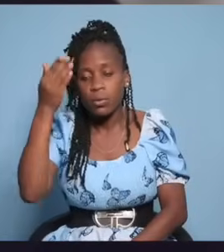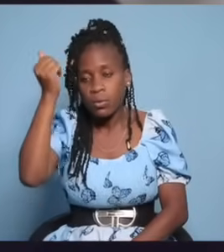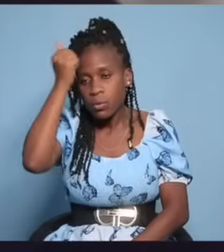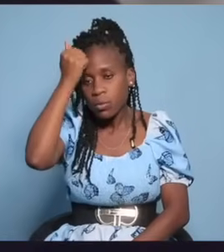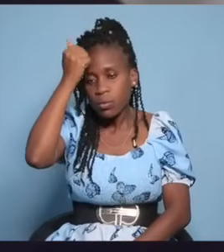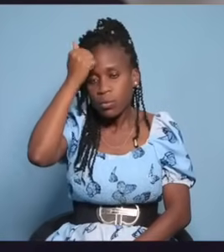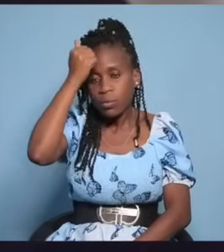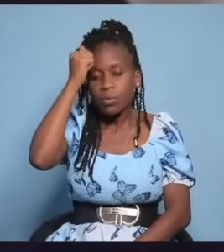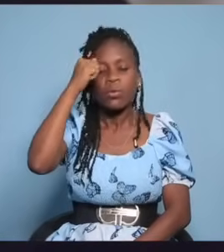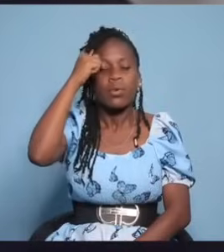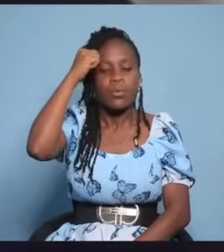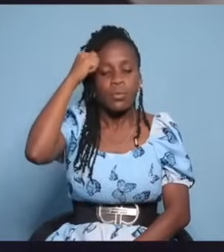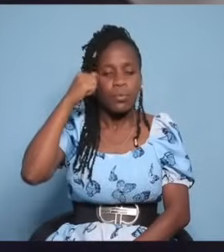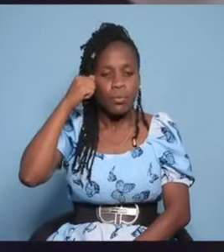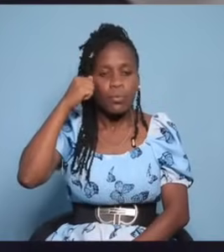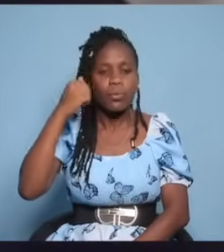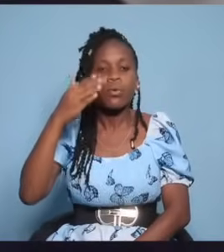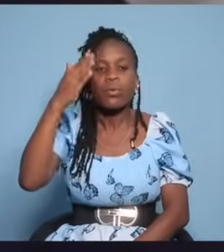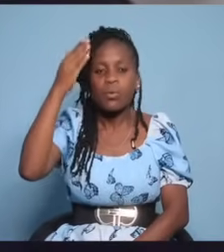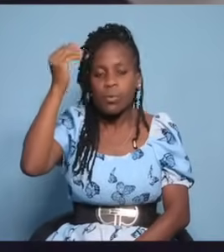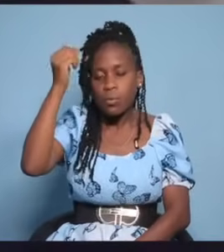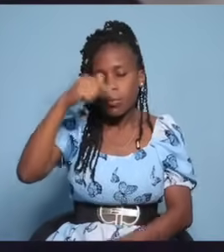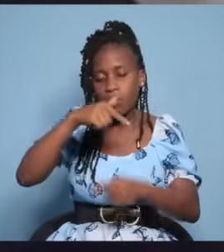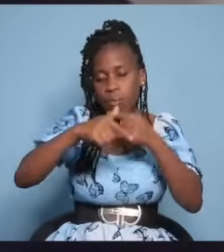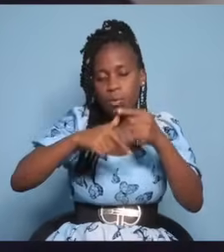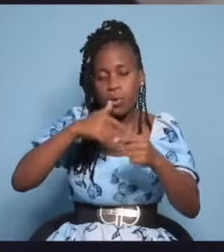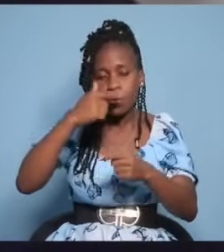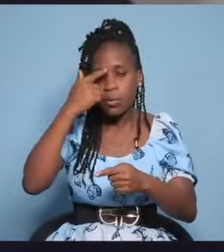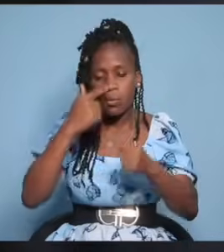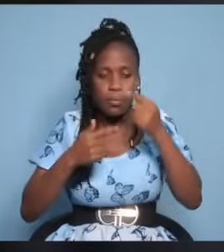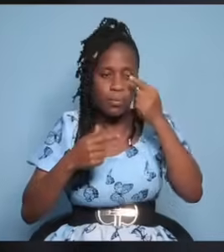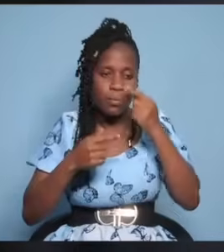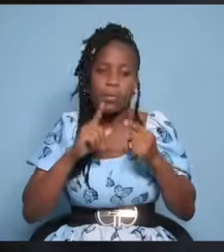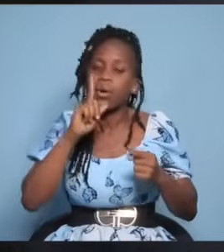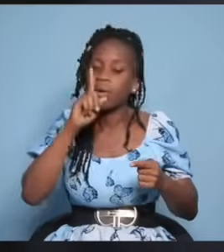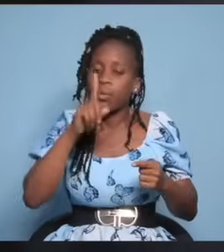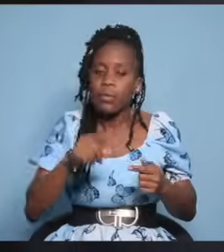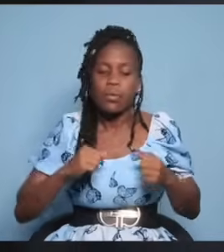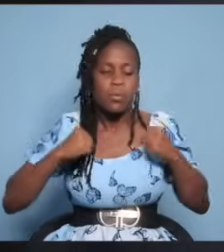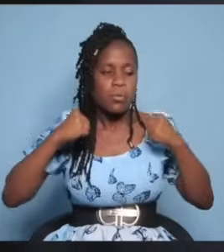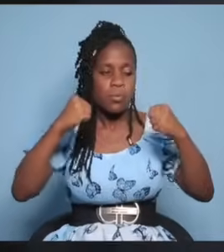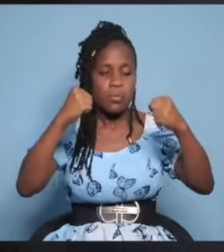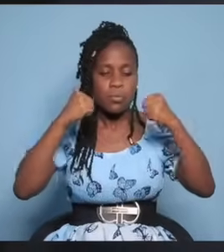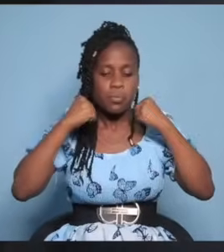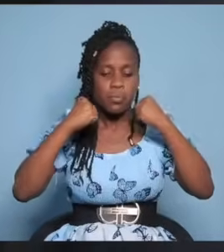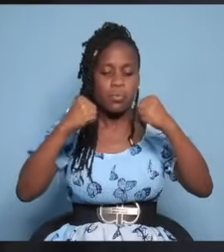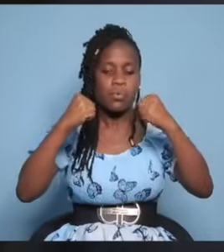Demebia katika siasa, katika utendaji, katika itikadi na falsafa zake zote.